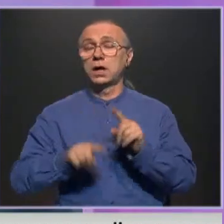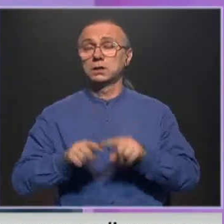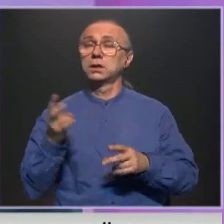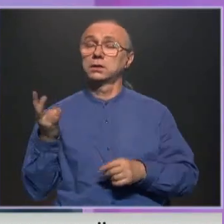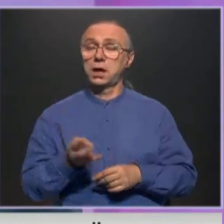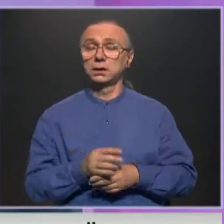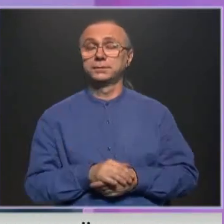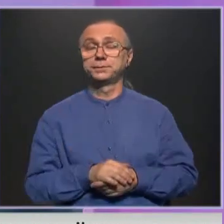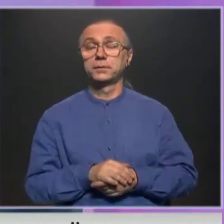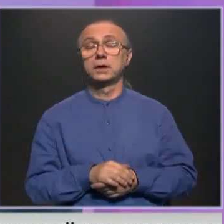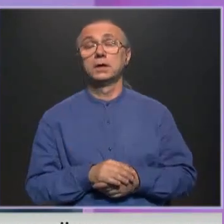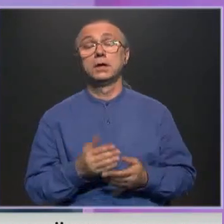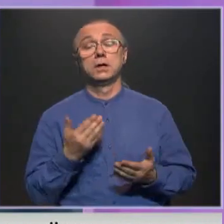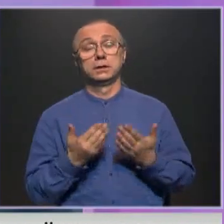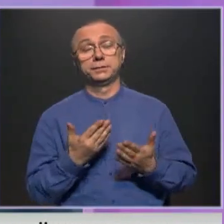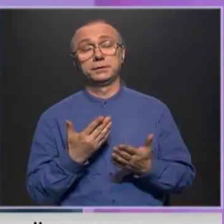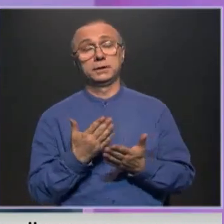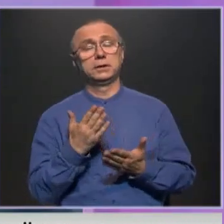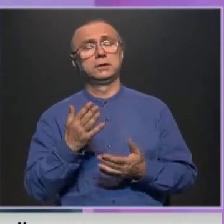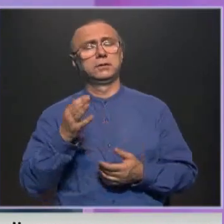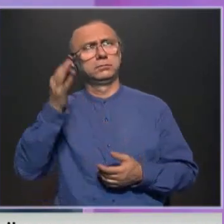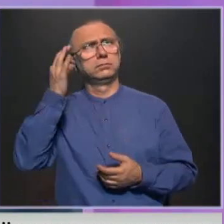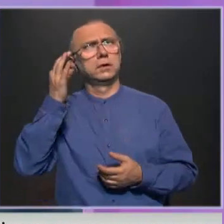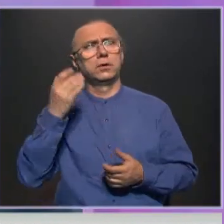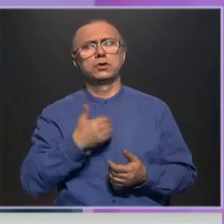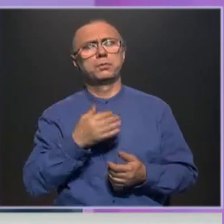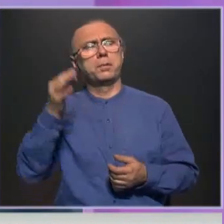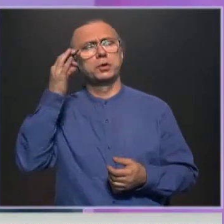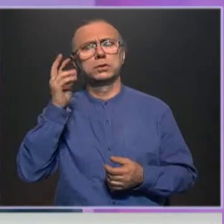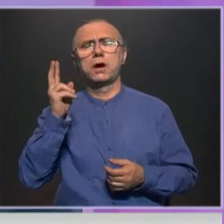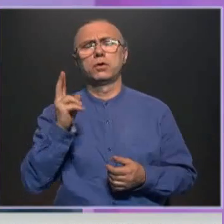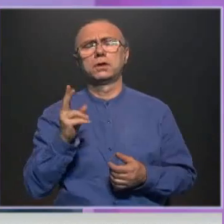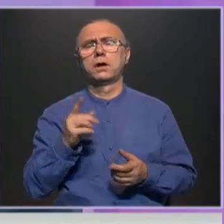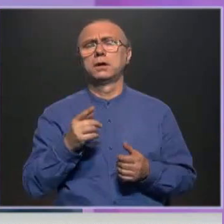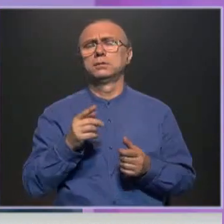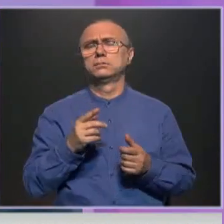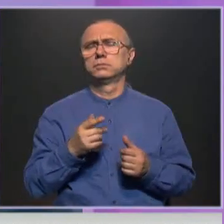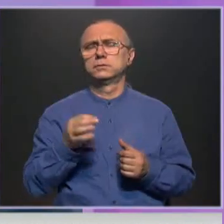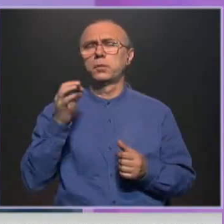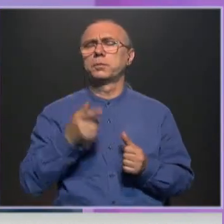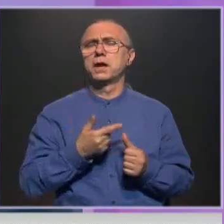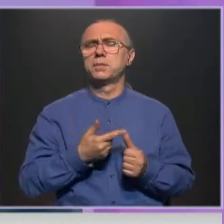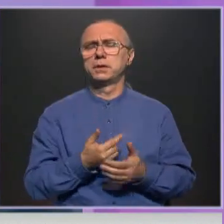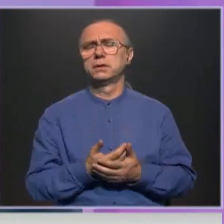менее, если ты вот вспомнил и поставил себе задачу кого-то помянуть по имени, ну или даже не вспомнил, а тебе там, например, твои родители, твоя бабушка